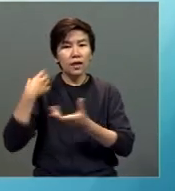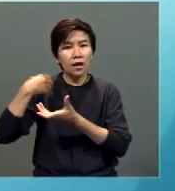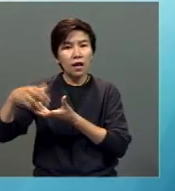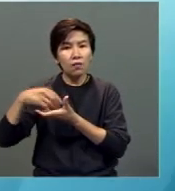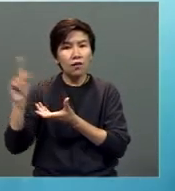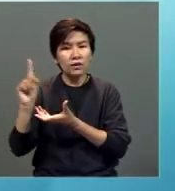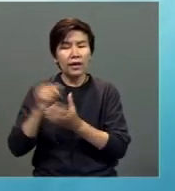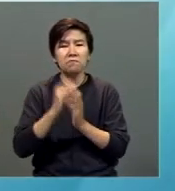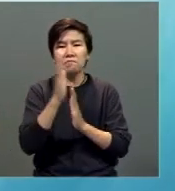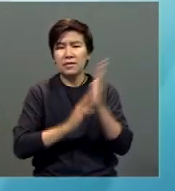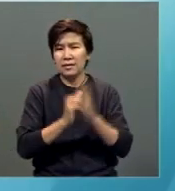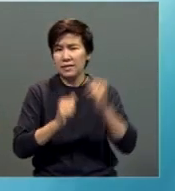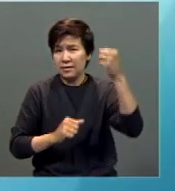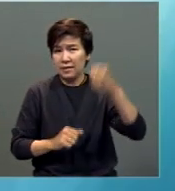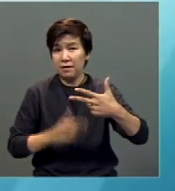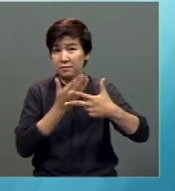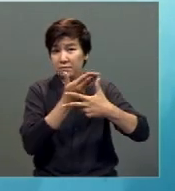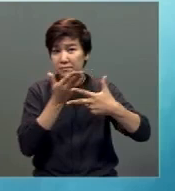รายต่อแสนประชากรก็จะเป็นสีส้มอ่อนๆมาซึ่งก็ยังอยู่ที่ภาคใต้กับภาคตะวันออกอยู่นะครับนอนนั้นก็เรามาก็น้อยลงน้อยลงเรื่อยๆและเห็นสีเขียวกับสีเขียวอ่อนเนื้อเต็มทั้งประเทศแล้วนะครับว่าฉะนั้นระบบการรายงานของเรานะครับก็จะไปอยู่ที่ที่สีแค่3